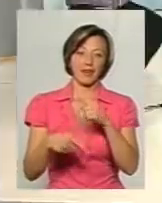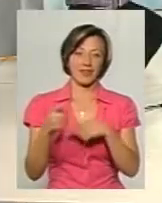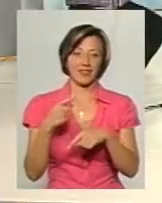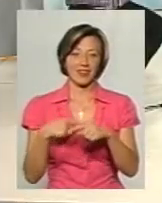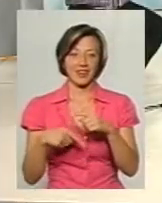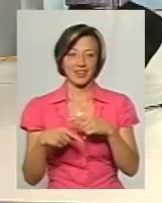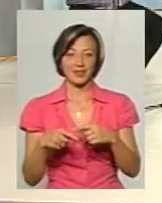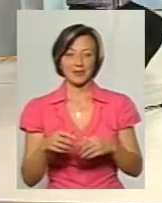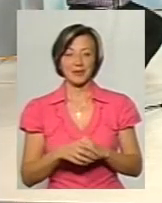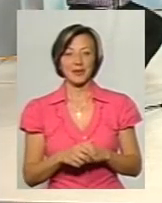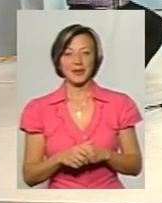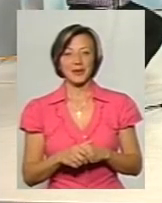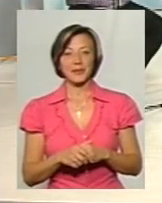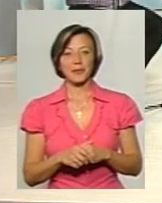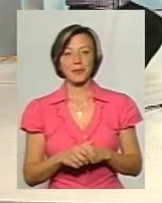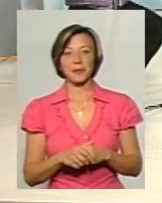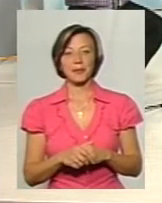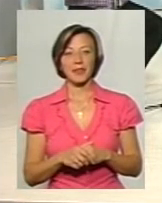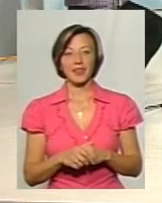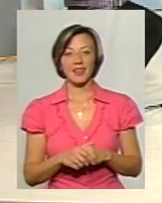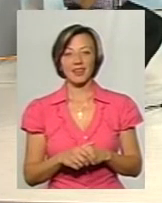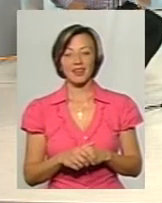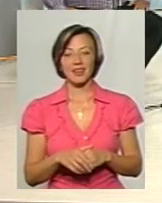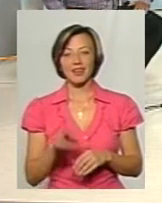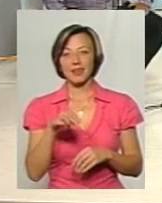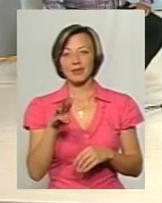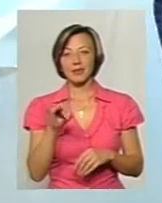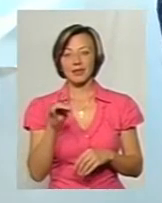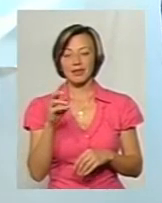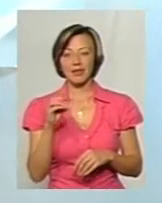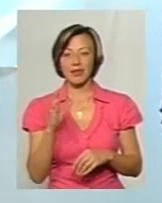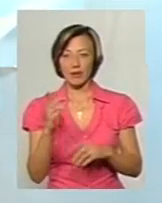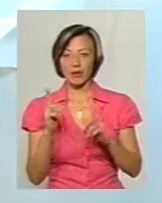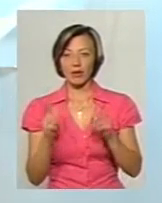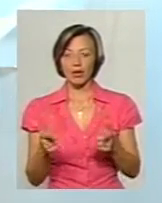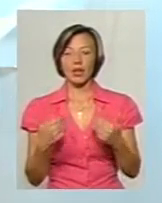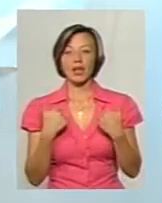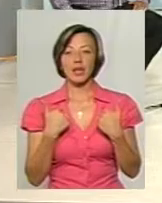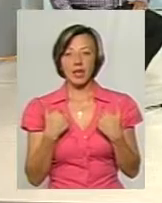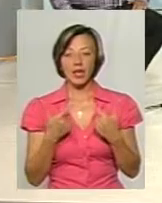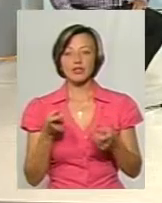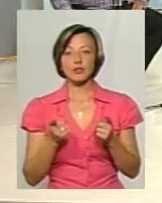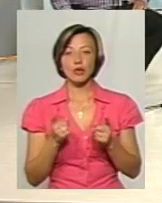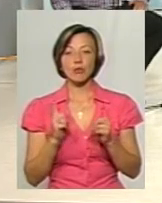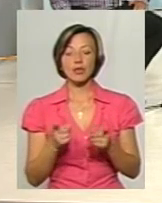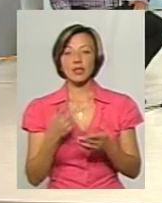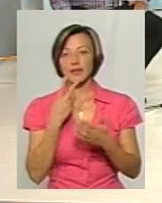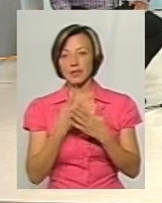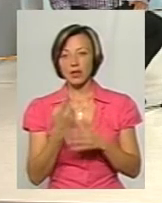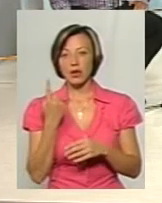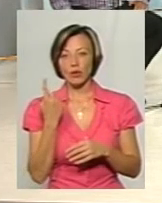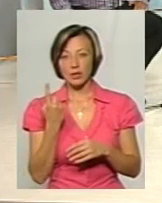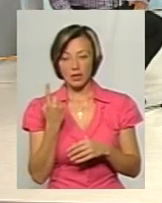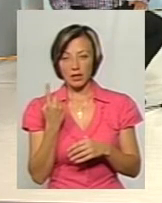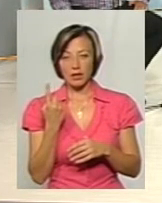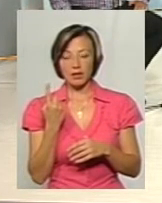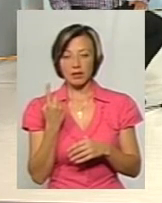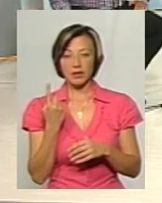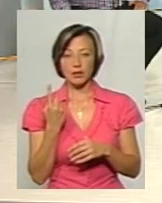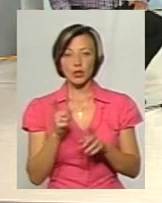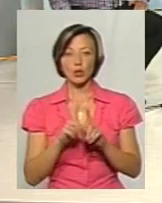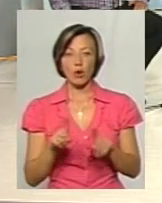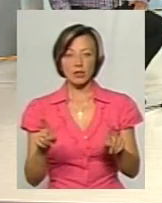був. Да, зрозуміла ваша позиція, Дмитре, ви погоджуєтеся чи ні? Я, звичайно, не погоджуюсь. Дивіться, тут є один